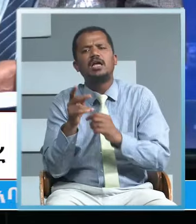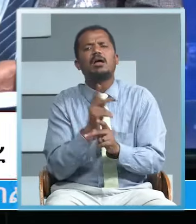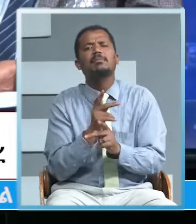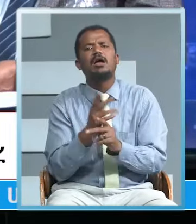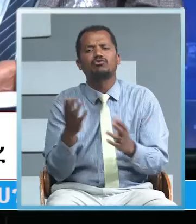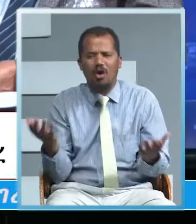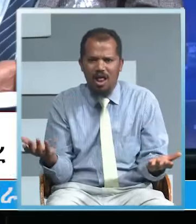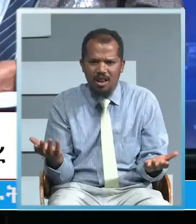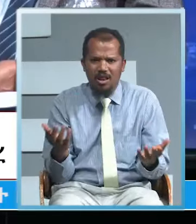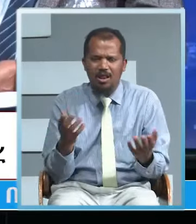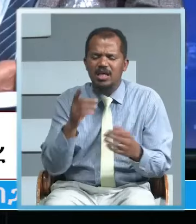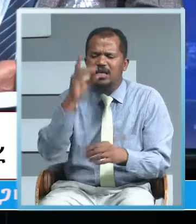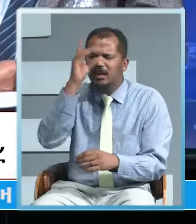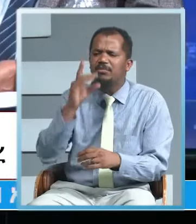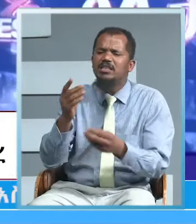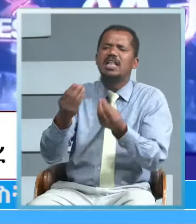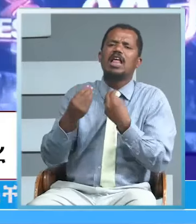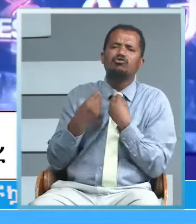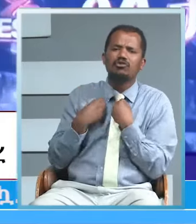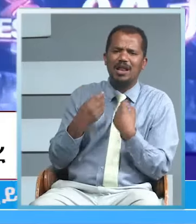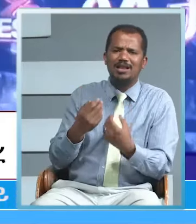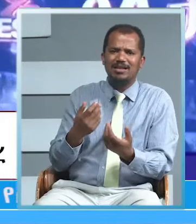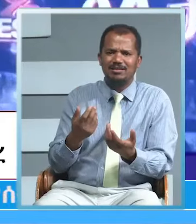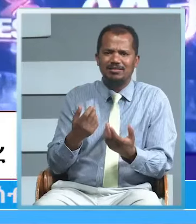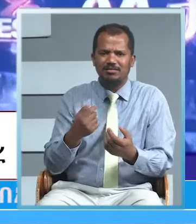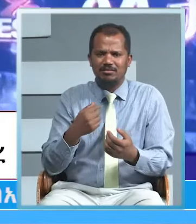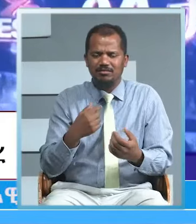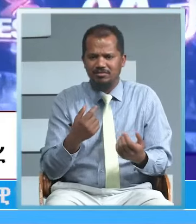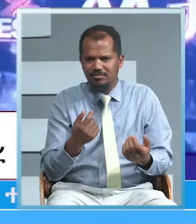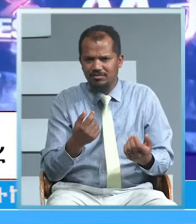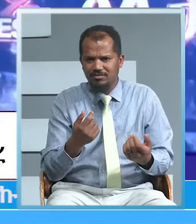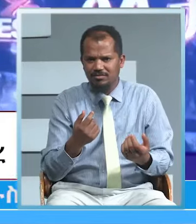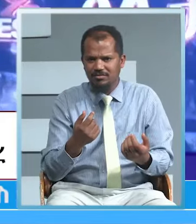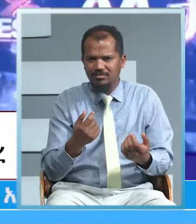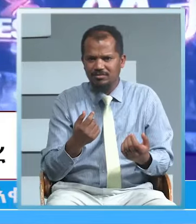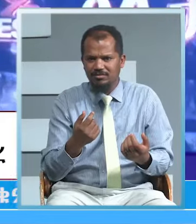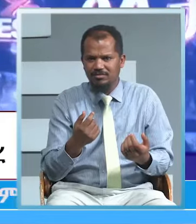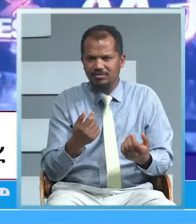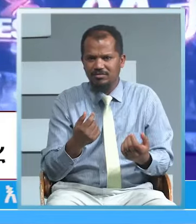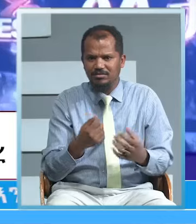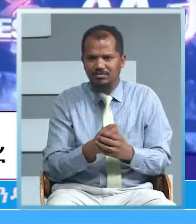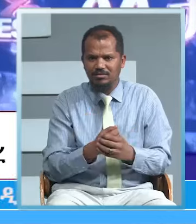አቆይታችኋል፣ ክብር አጎናጽፋችሁናል። መራበል አለብን እንደኛ